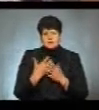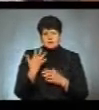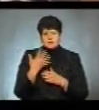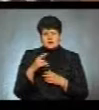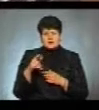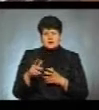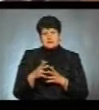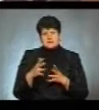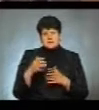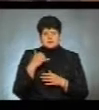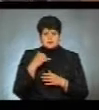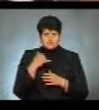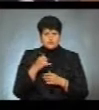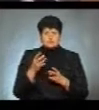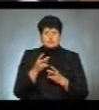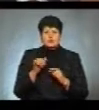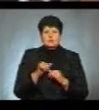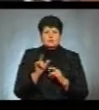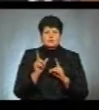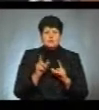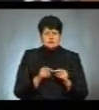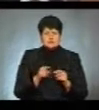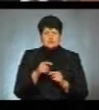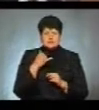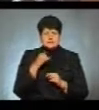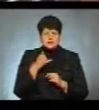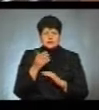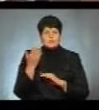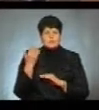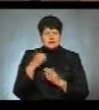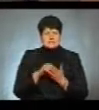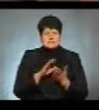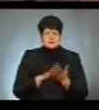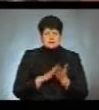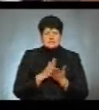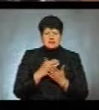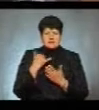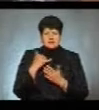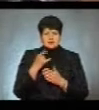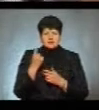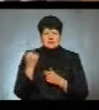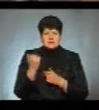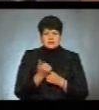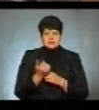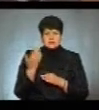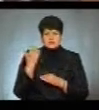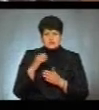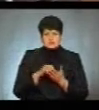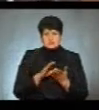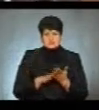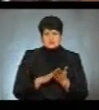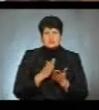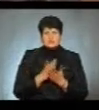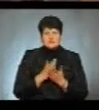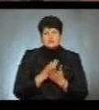деколи і більше дзвонить, що потрібно кудись поїхати. Вони дзвонять попередньо, записуються. Є такі виклики, що на тиждень наперед записуються. Є такі,